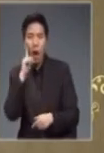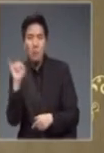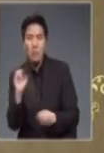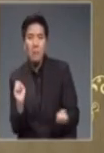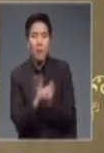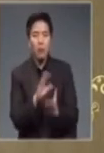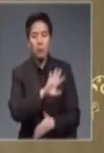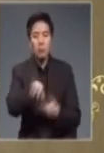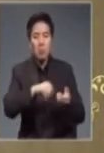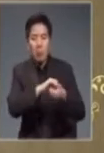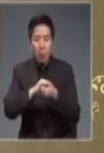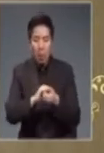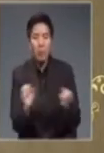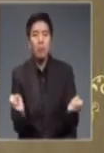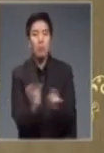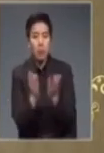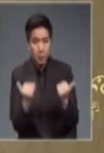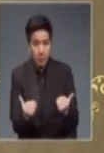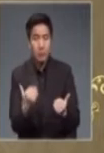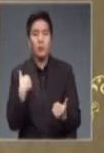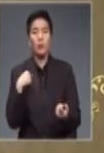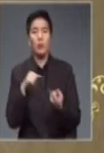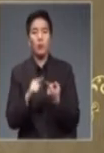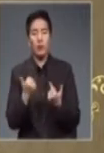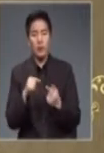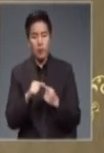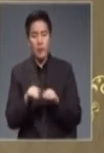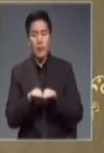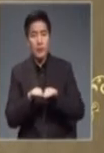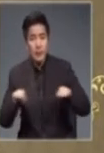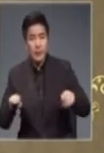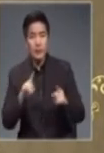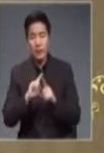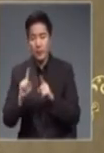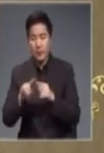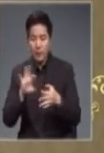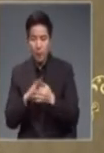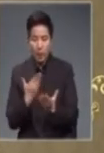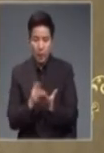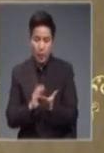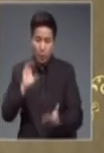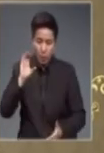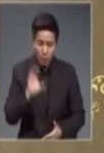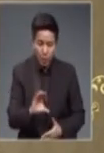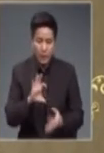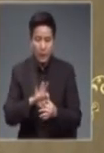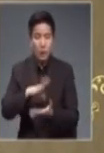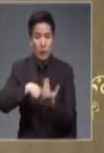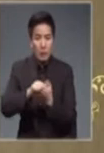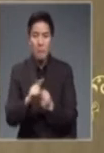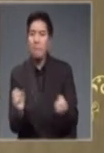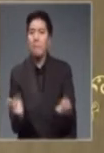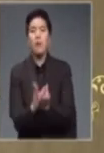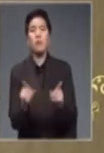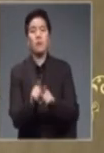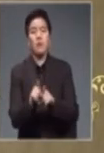ยกันพิจารณาดูให้ดีนะครับว่าความจริงแล้วสังคมไทยเราต้องการการแก้ปัญหาแบบไหนนะครับจึงจะนำพาประเทศหลุ